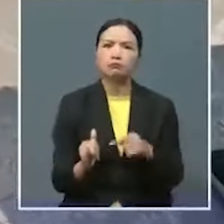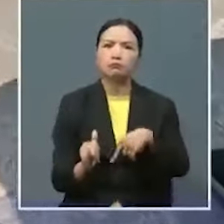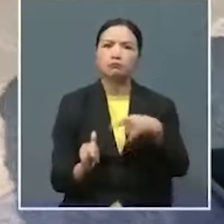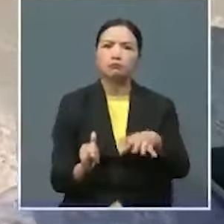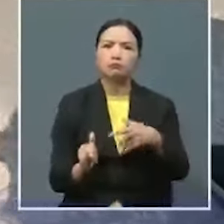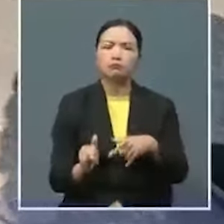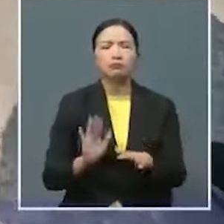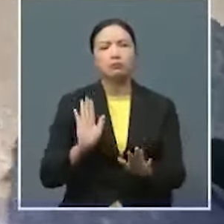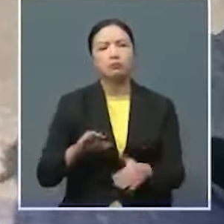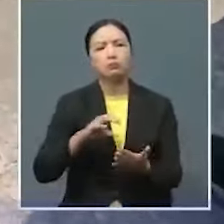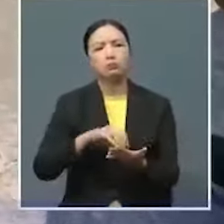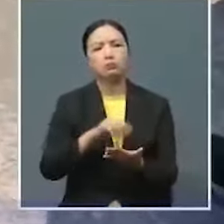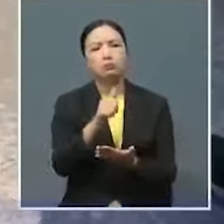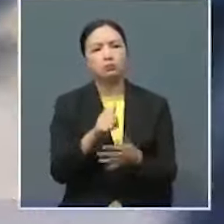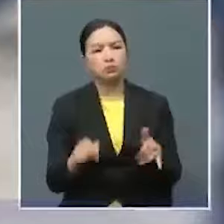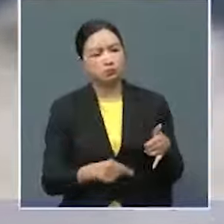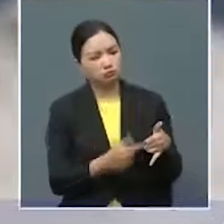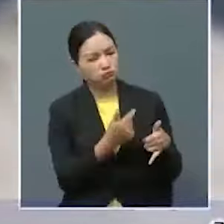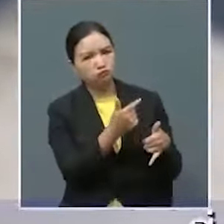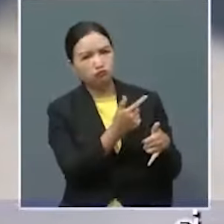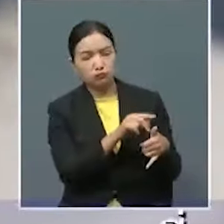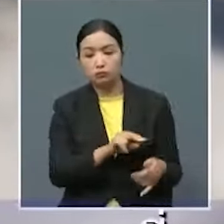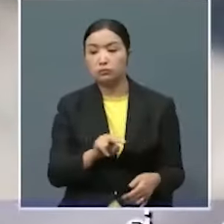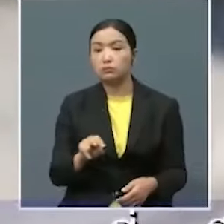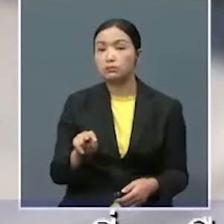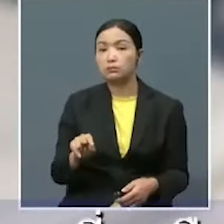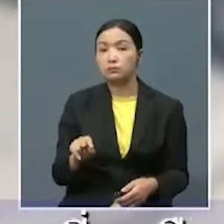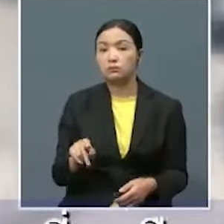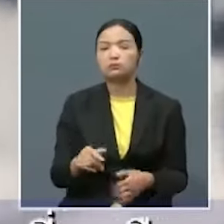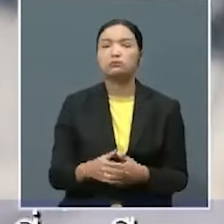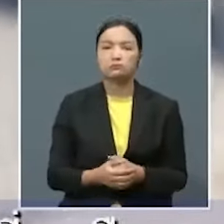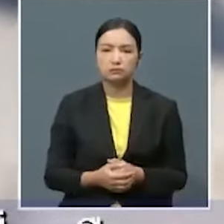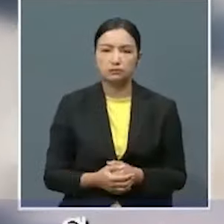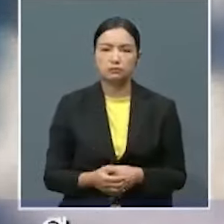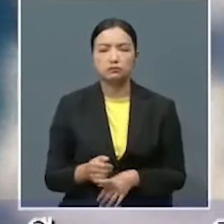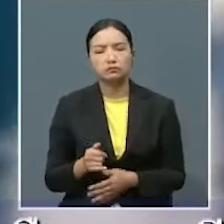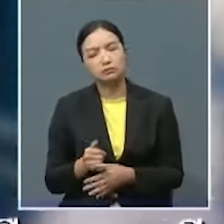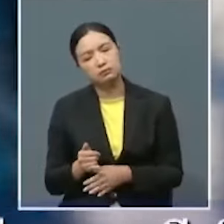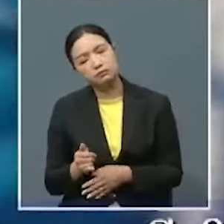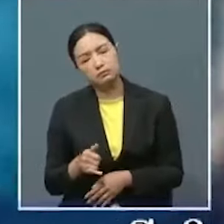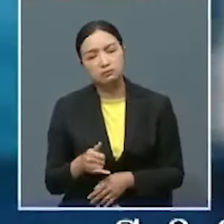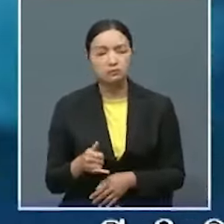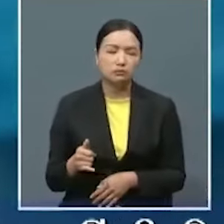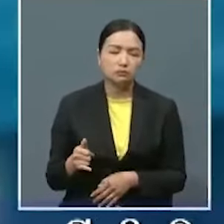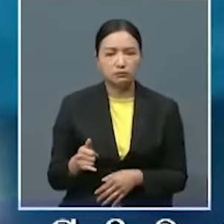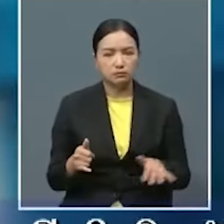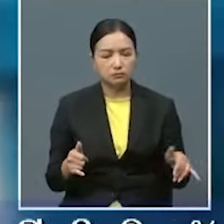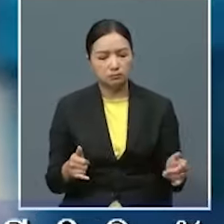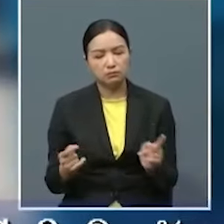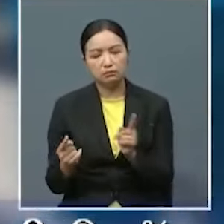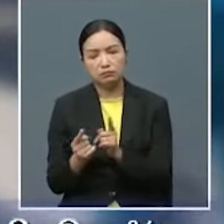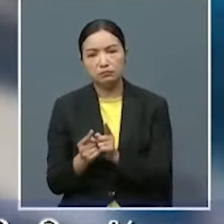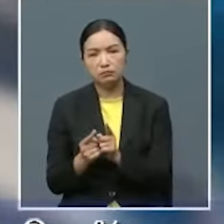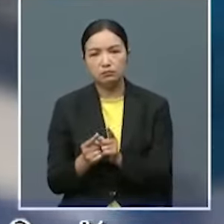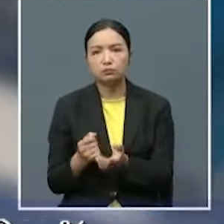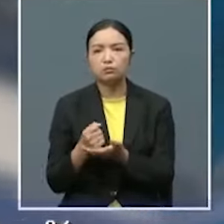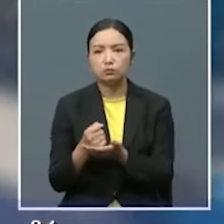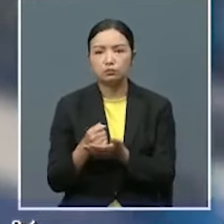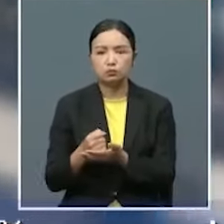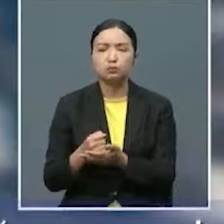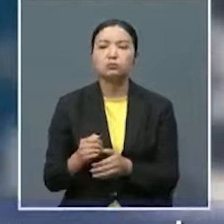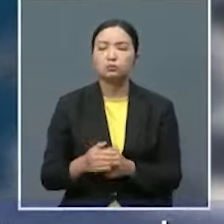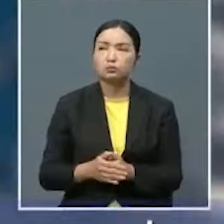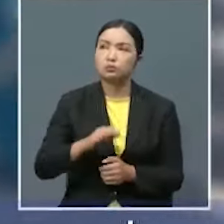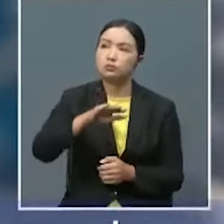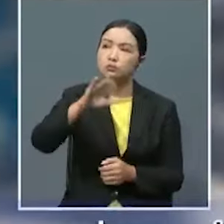ตุการณ์นี้โชคดีคือมีพลเมืองดีเนี่ยเห็นคุณพี่เขานั่งอยู่นะคะคุณสุมาลีนั่งอยู่ก็มาพบแล้วก็บังแดดให้พร้อมกับ